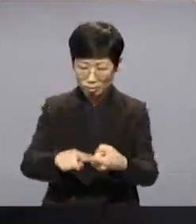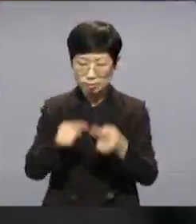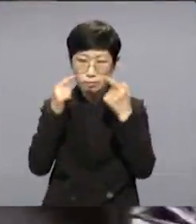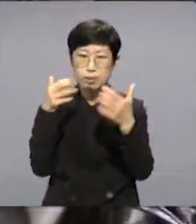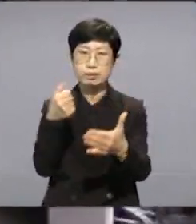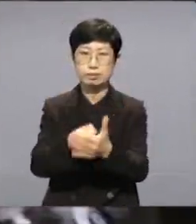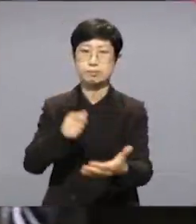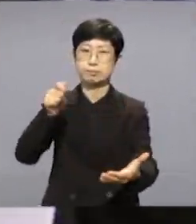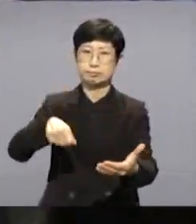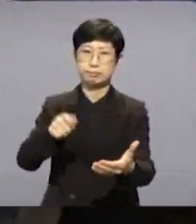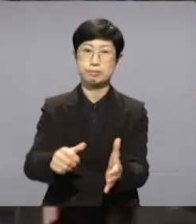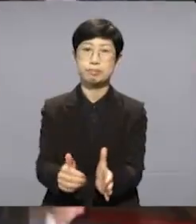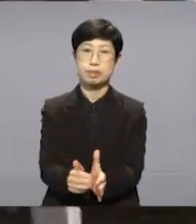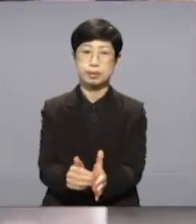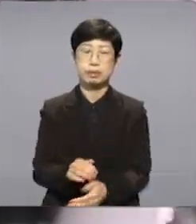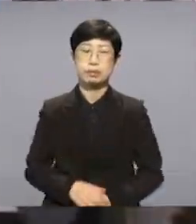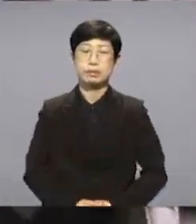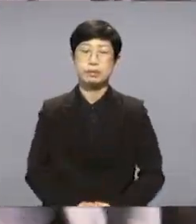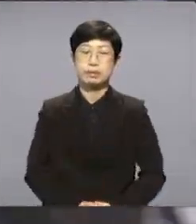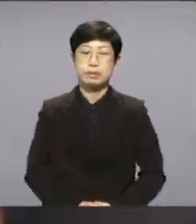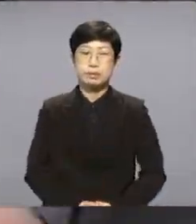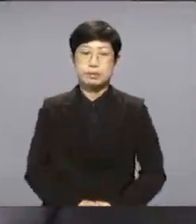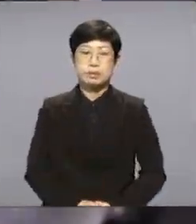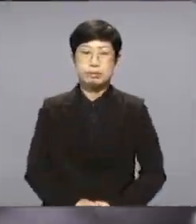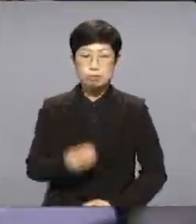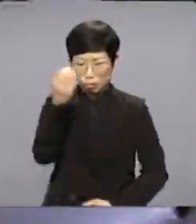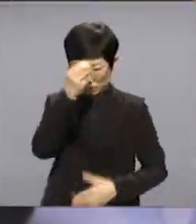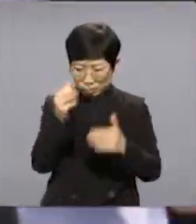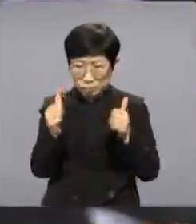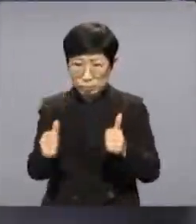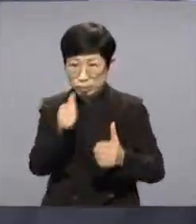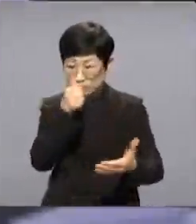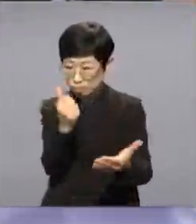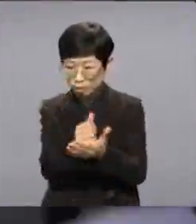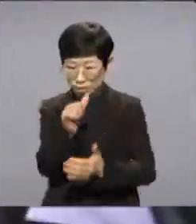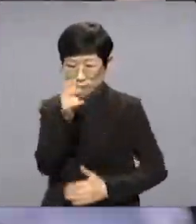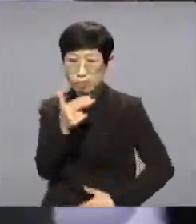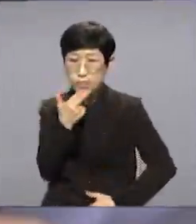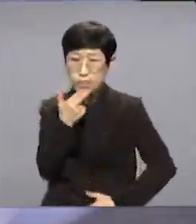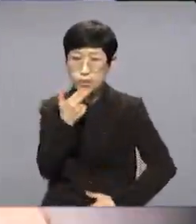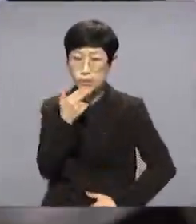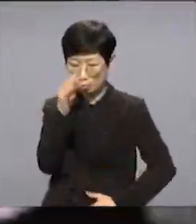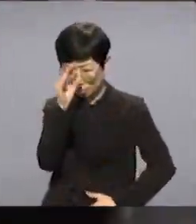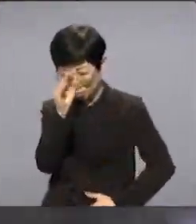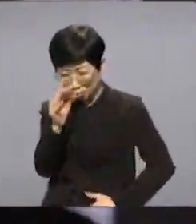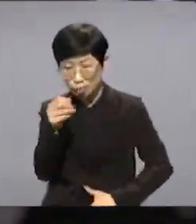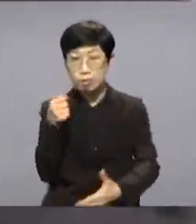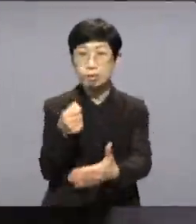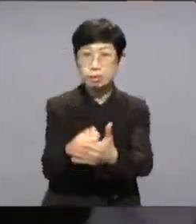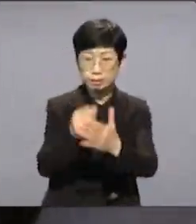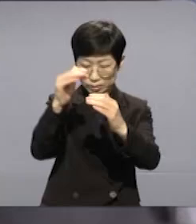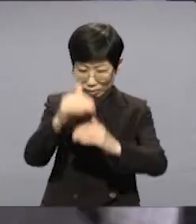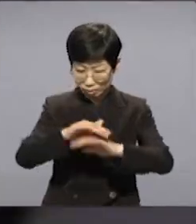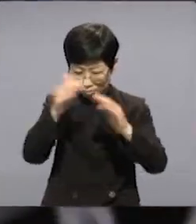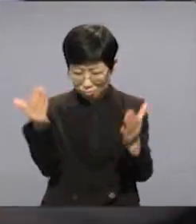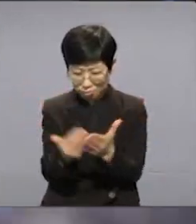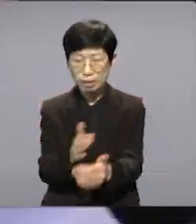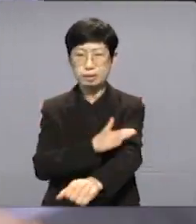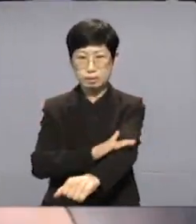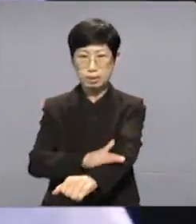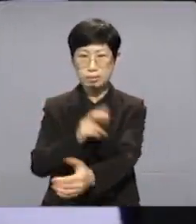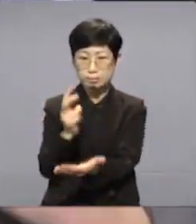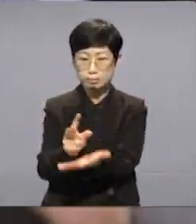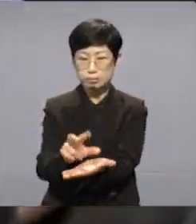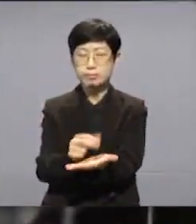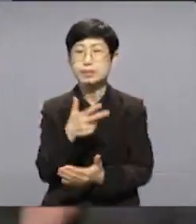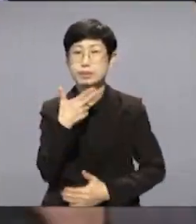확정했습니다. 재판부는 원심이 유무죄 부분 모두에서 법리를 오해한 잘못이 없다고 설명했습니다.